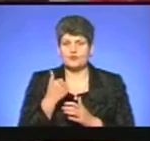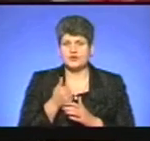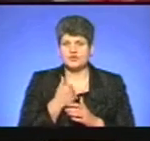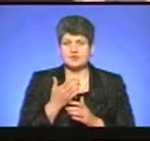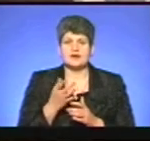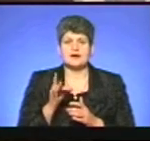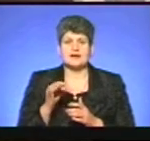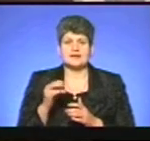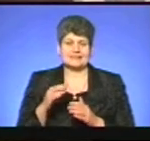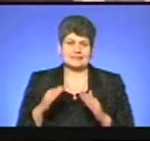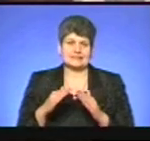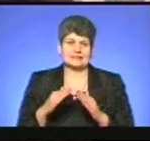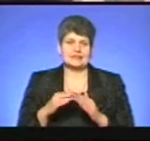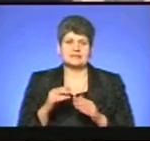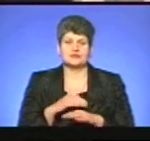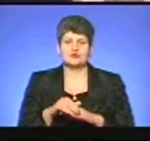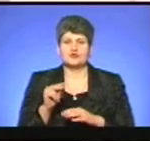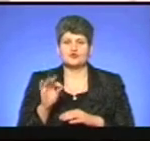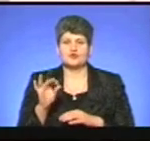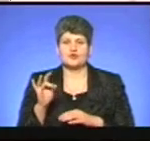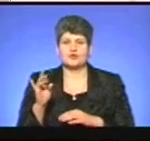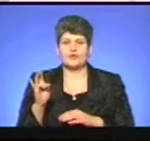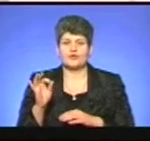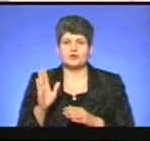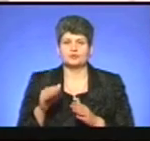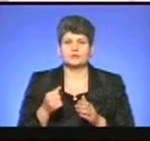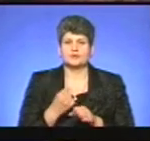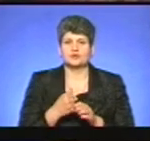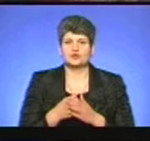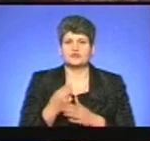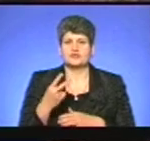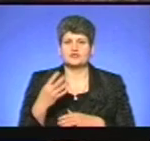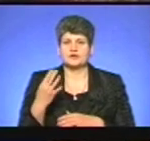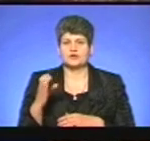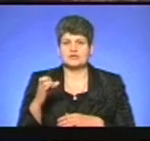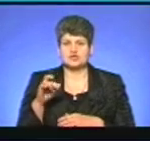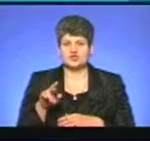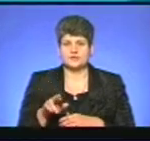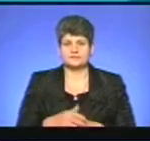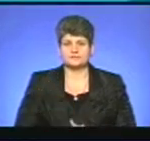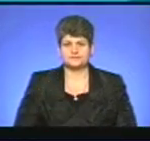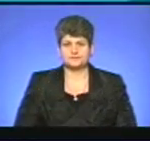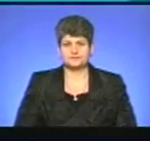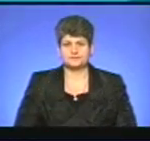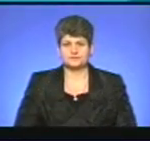у відділенні Укрпоштина Чорновола діятиме до 24 січня, зазначила Любов Гринчишин.